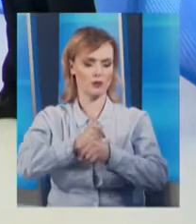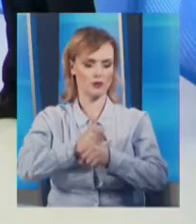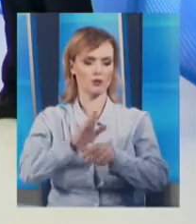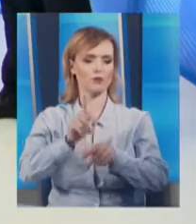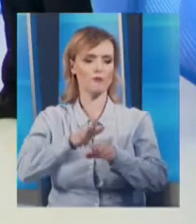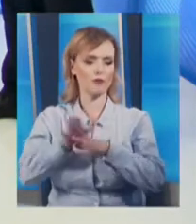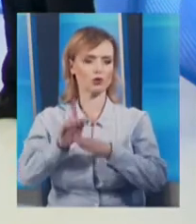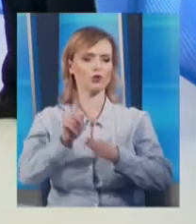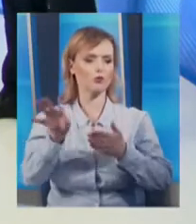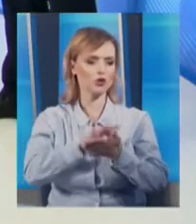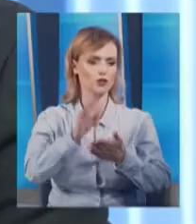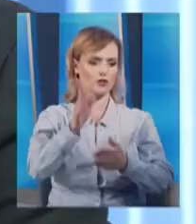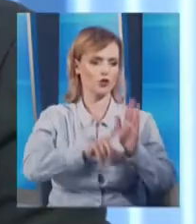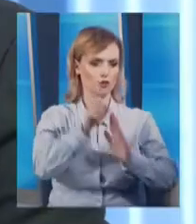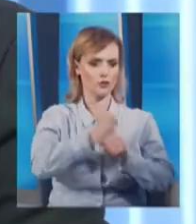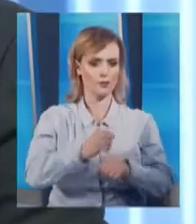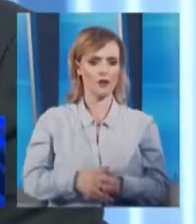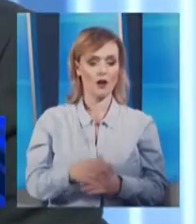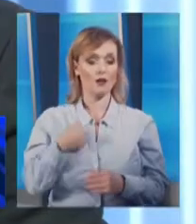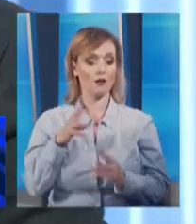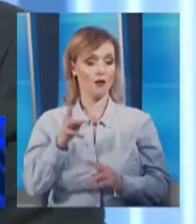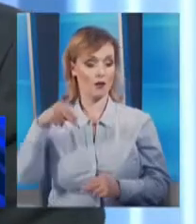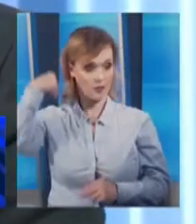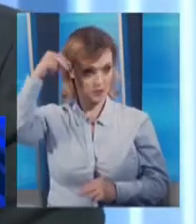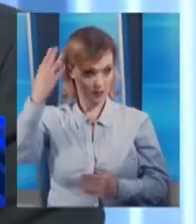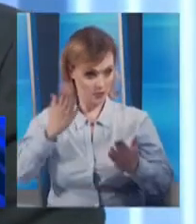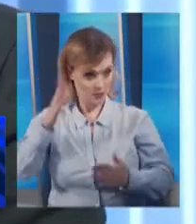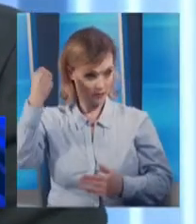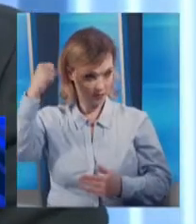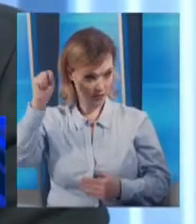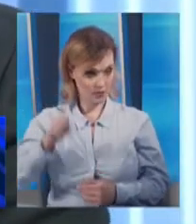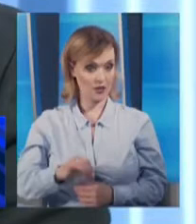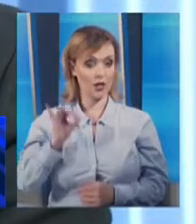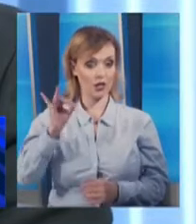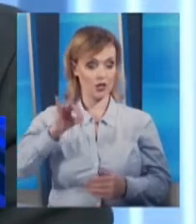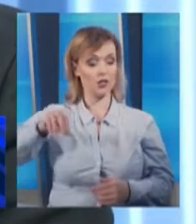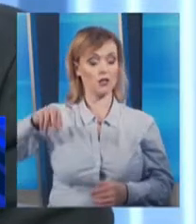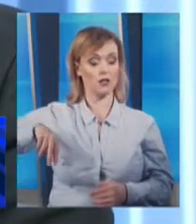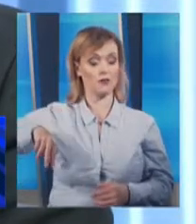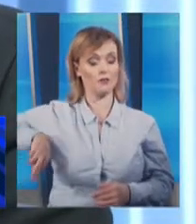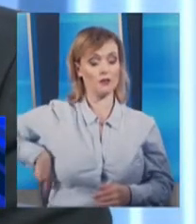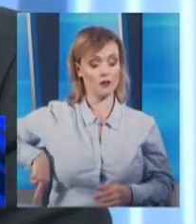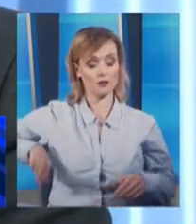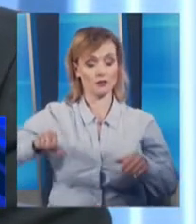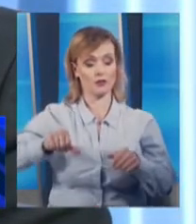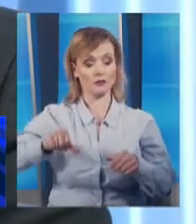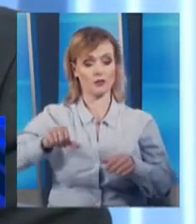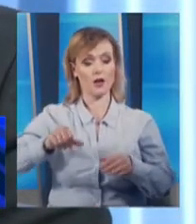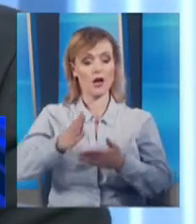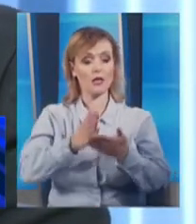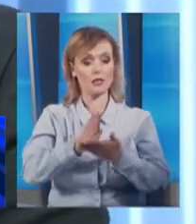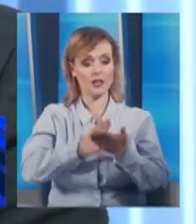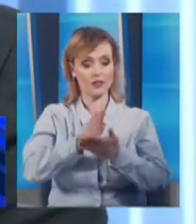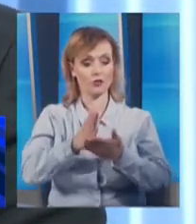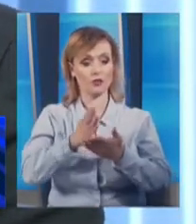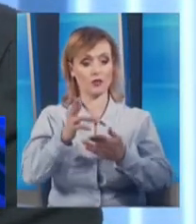trei lucruri pe care le veți face? În calitate de președinte și șef al Consiliului Superior de Securitate al Statului,